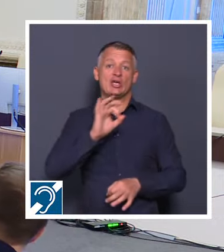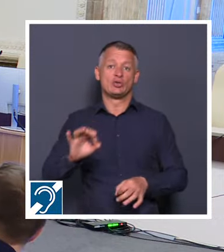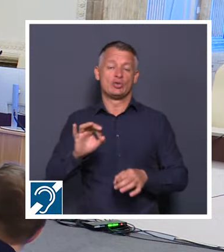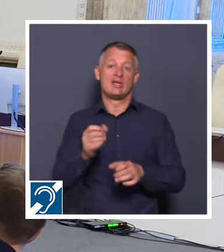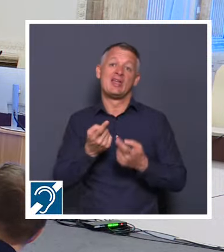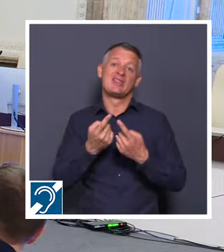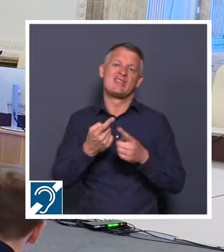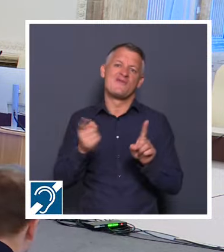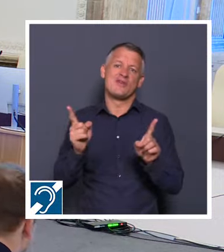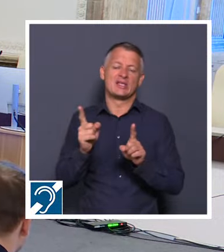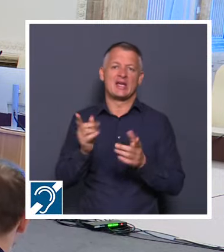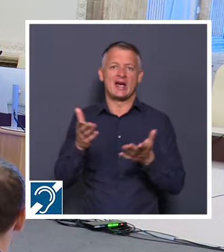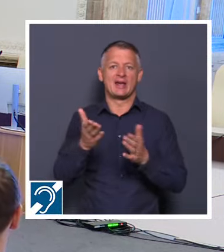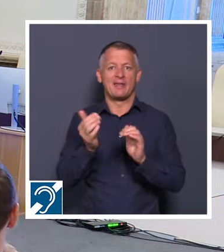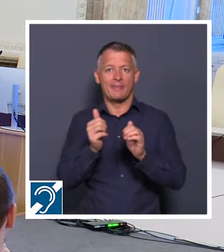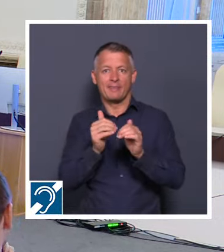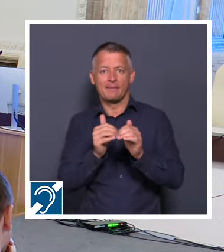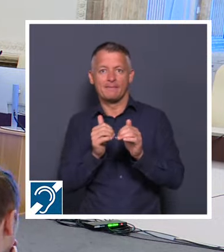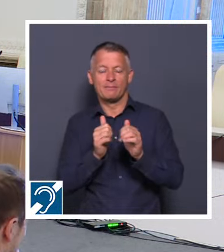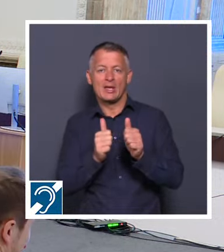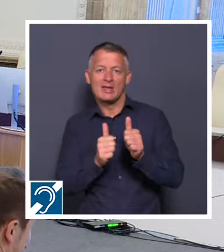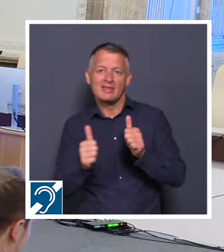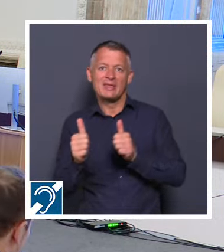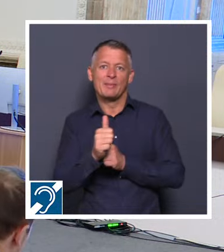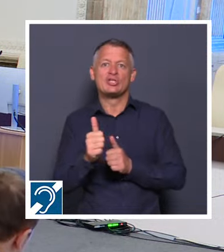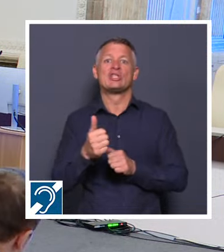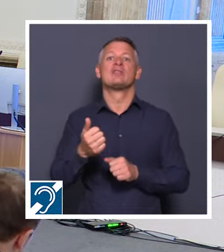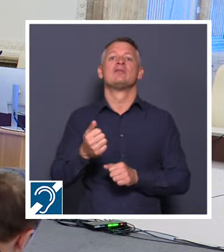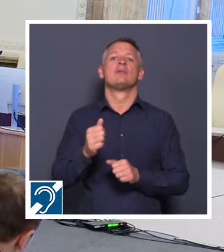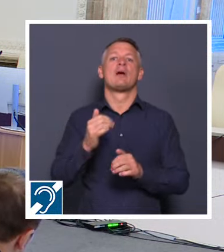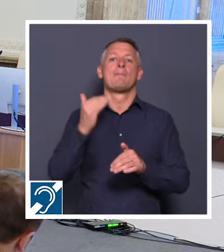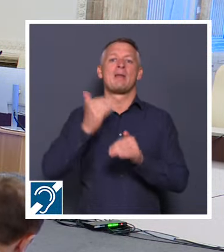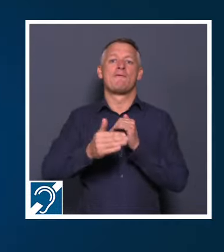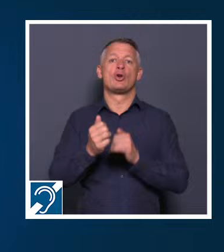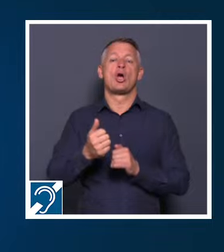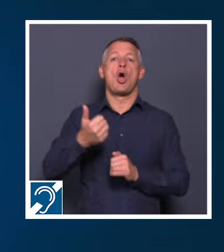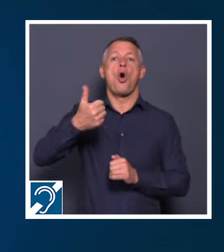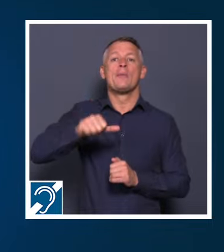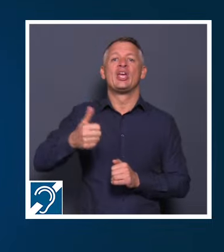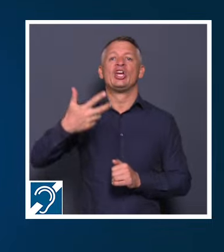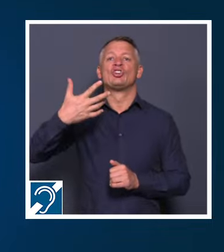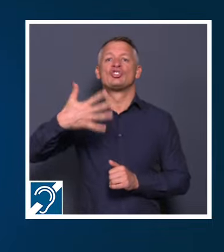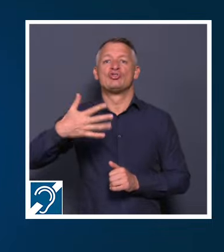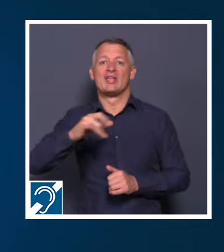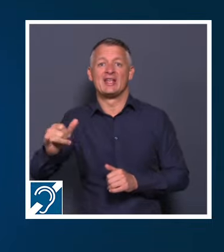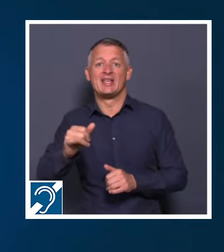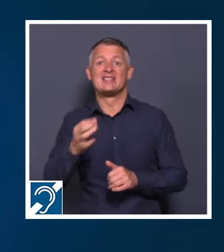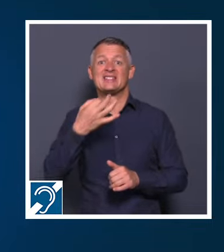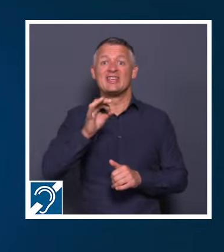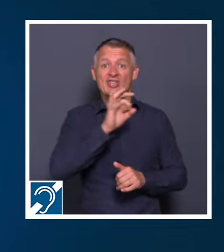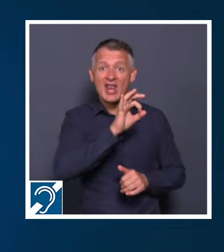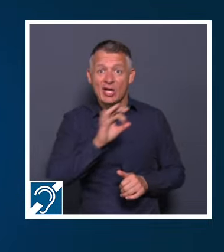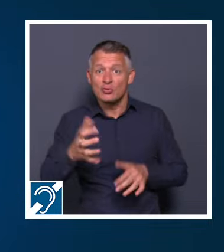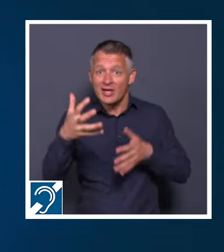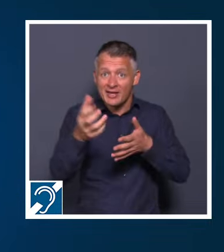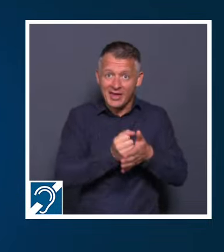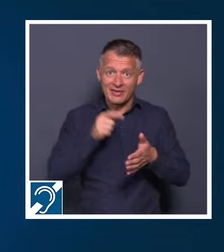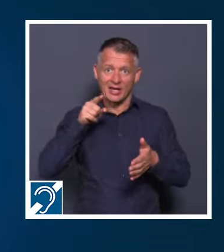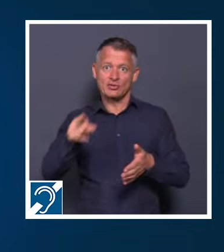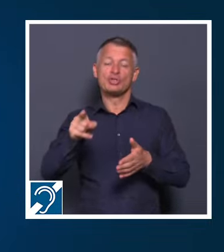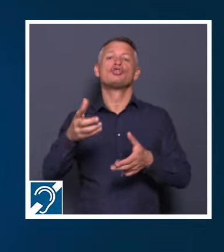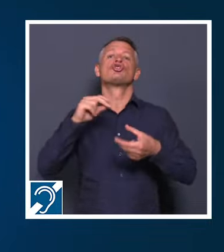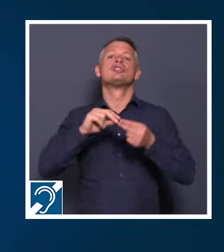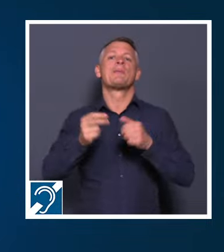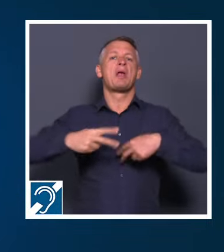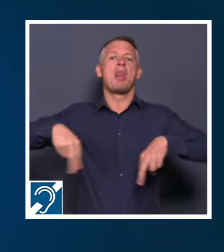care depășește acest plafon de 2.000 de lei. Adică 1.500 de lei sunt impozitați cu 10%, ceea ce înseamnă că